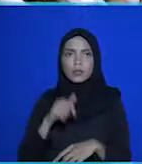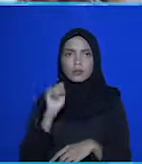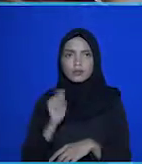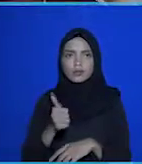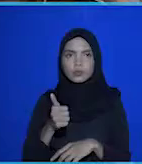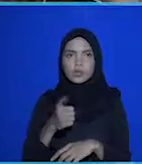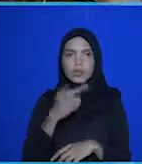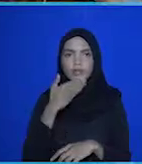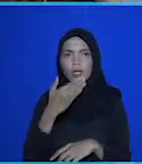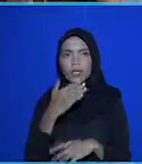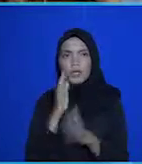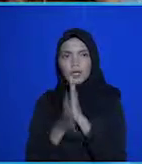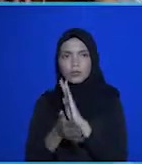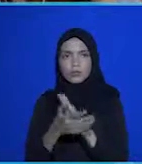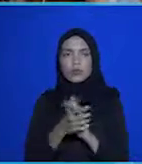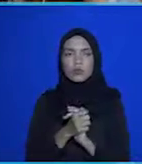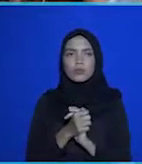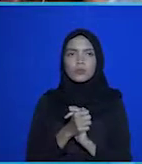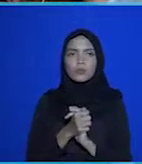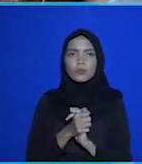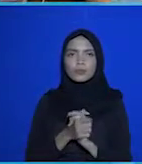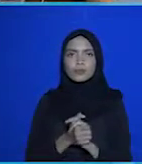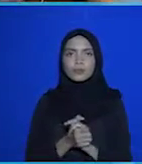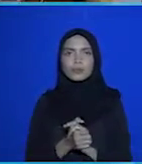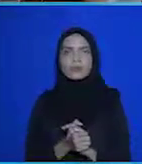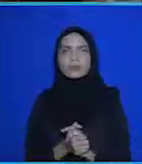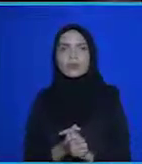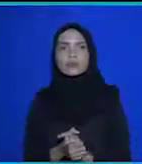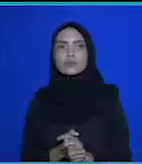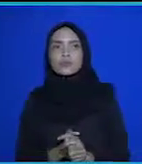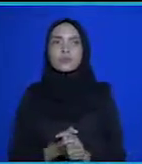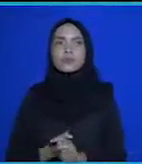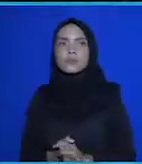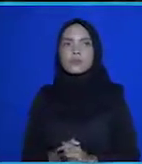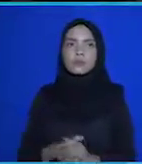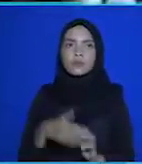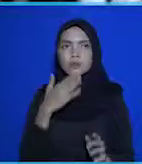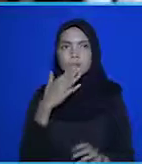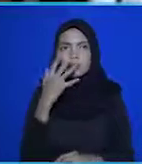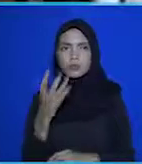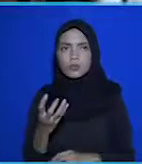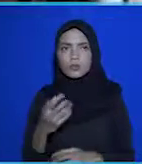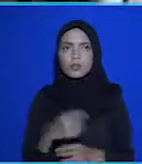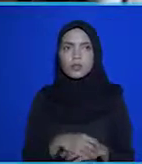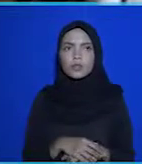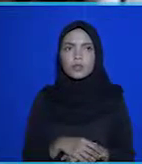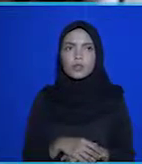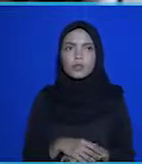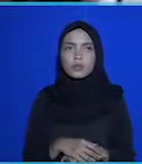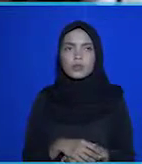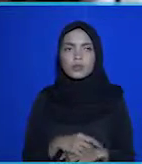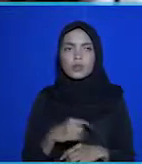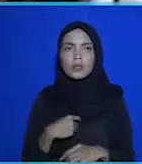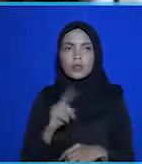bisa bertanya secara langsung kepada narasumber yang sudah hadir di sini. Selamat sore, saya Ari dari Suara